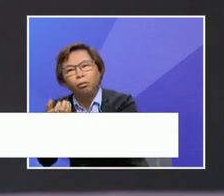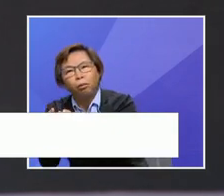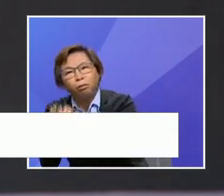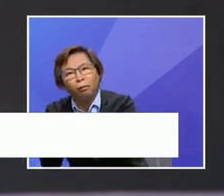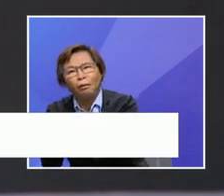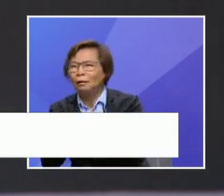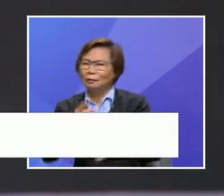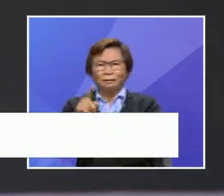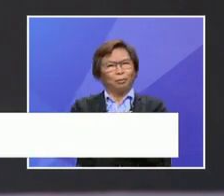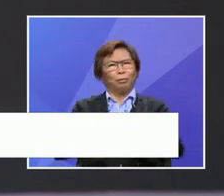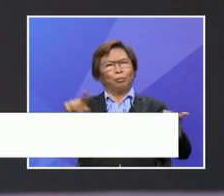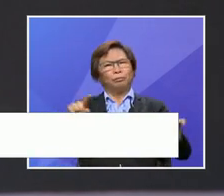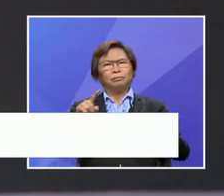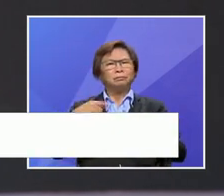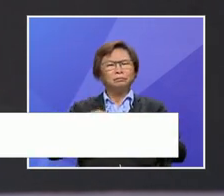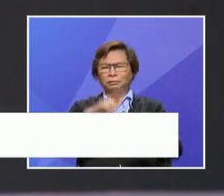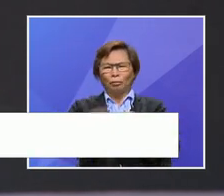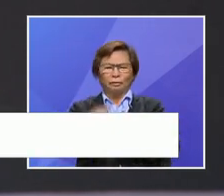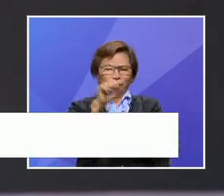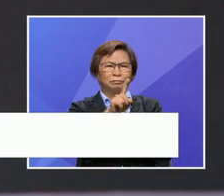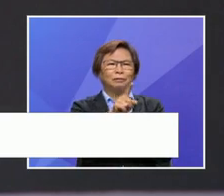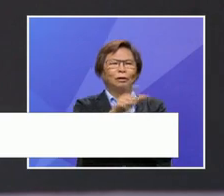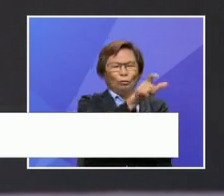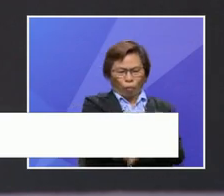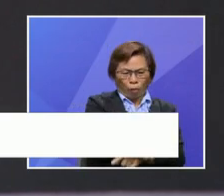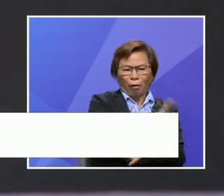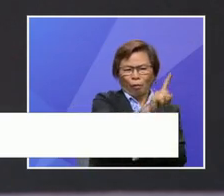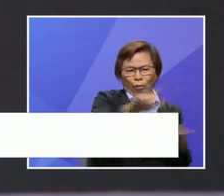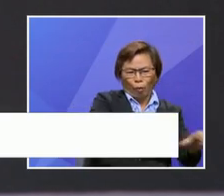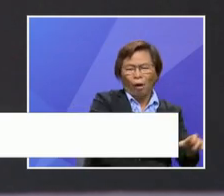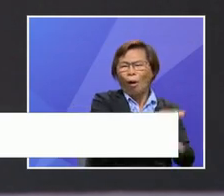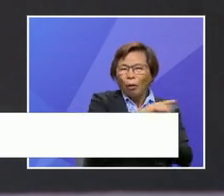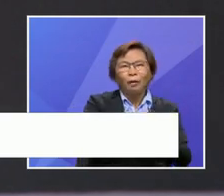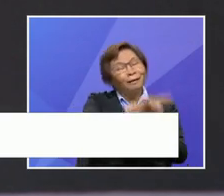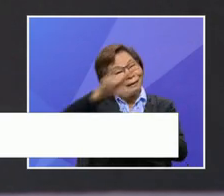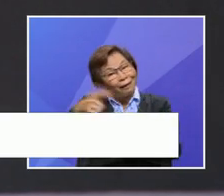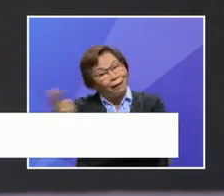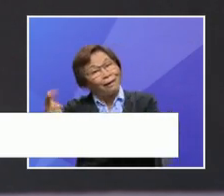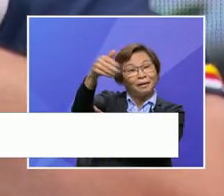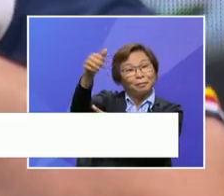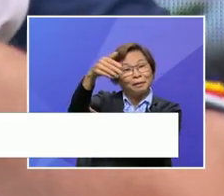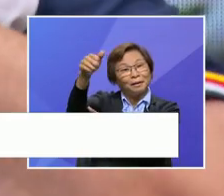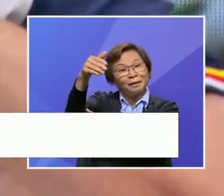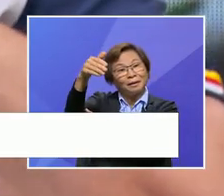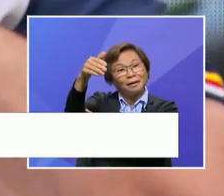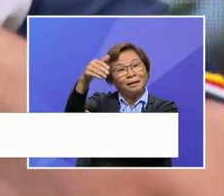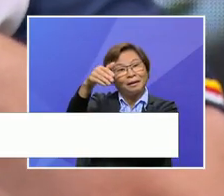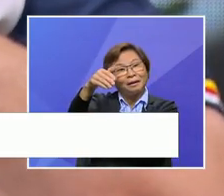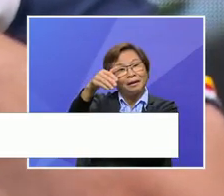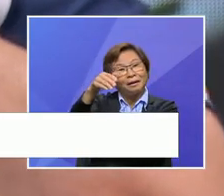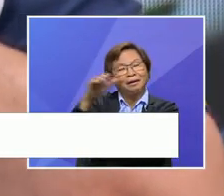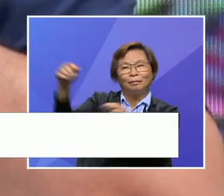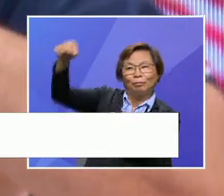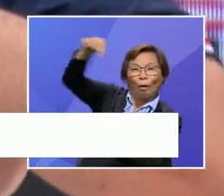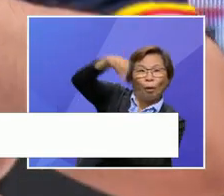dari ini tak boleh dibuat hanya dengan satu PH di halus tapi HPH yang juga dipakai situ